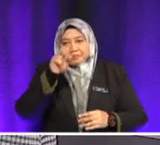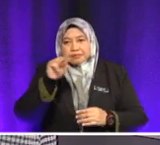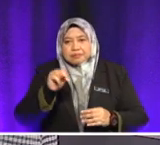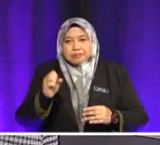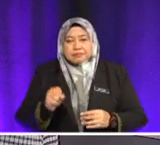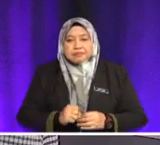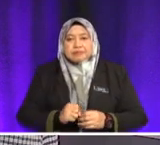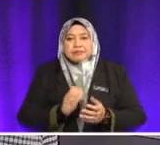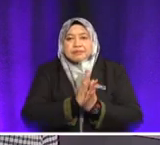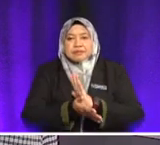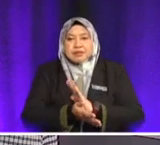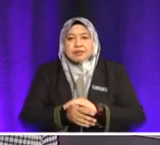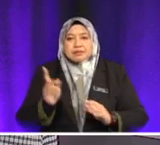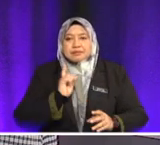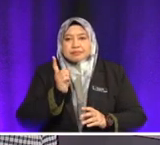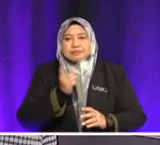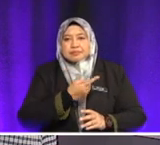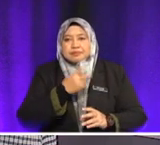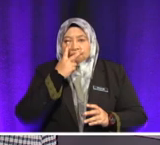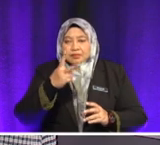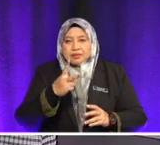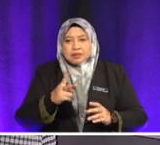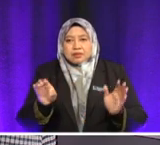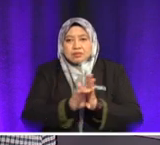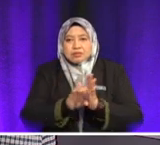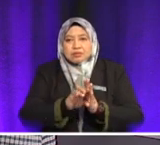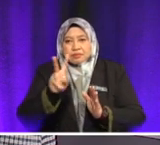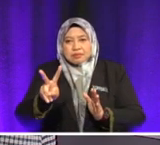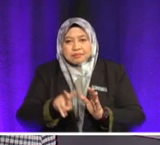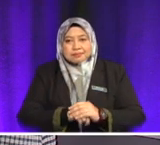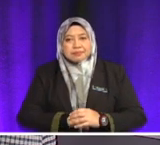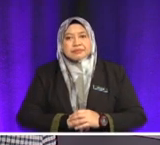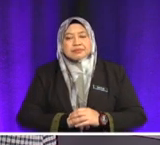jadi kita tengok pula contoh yang kedua